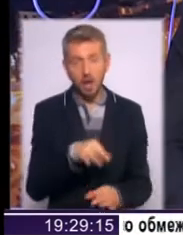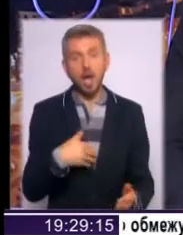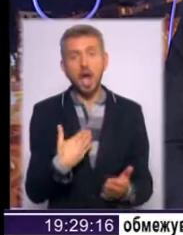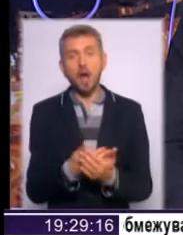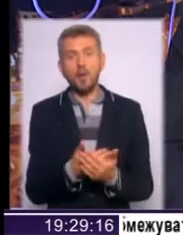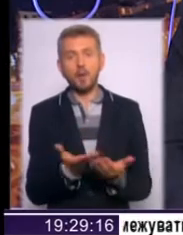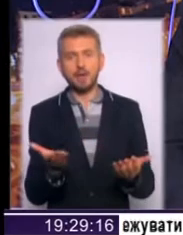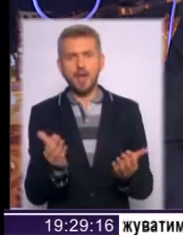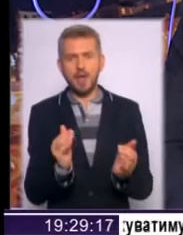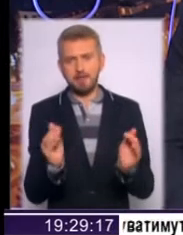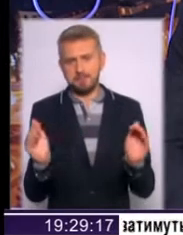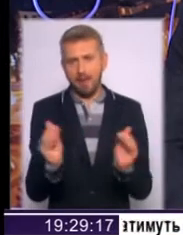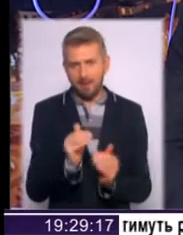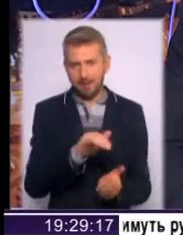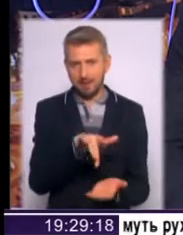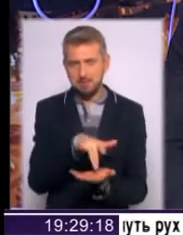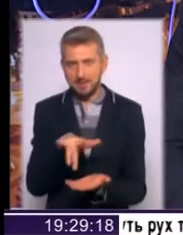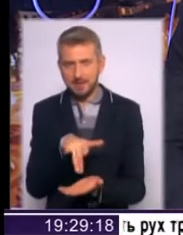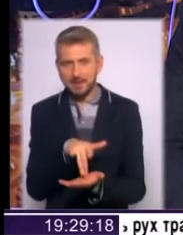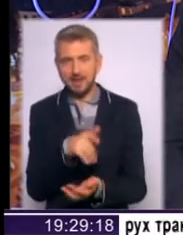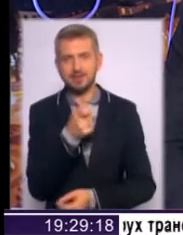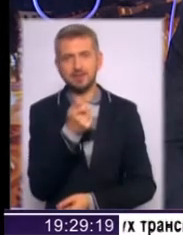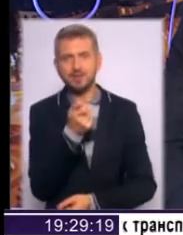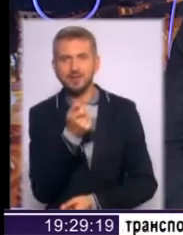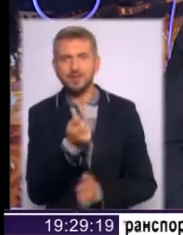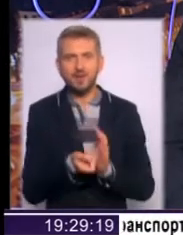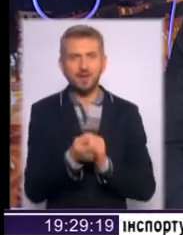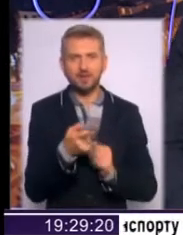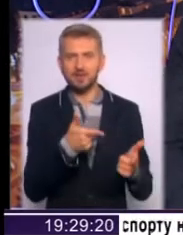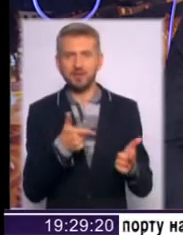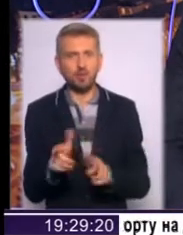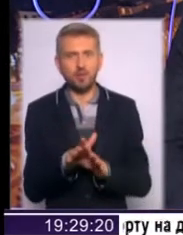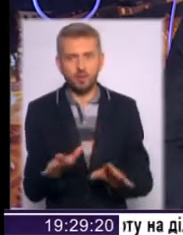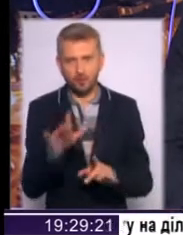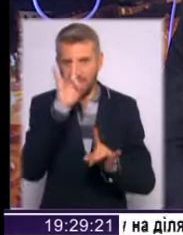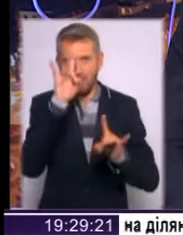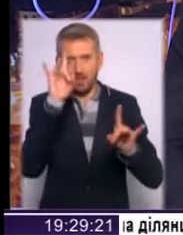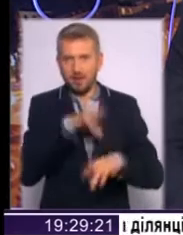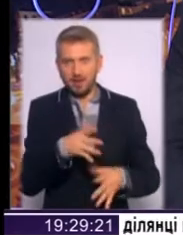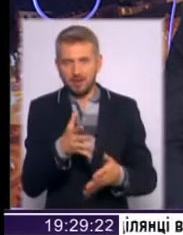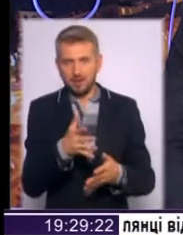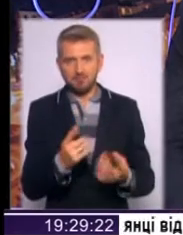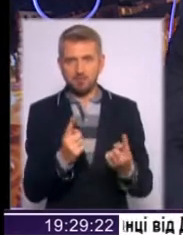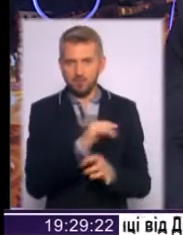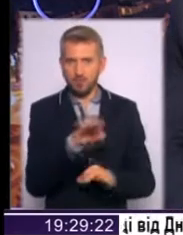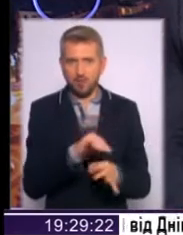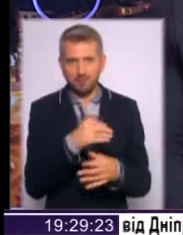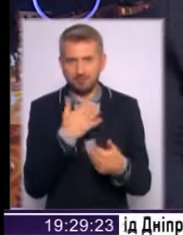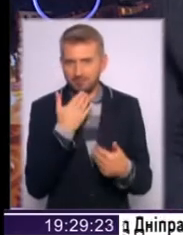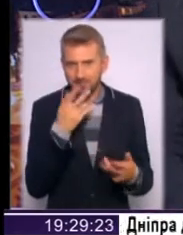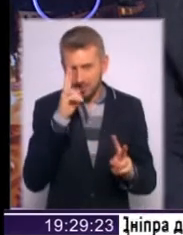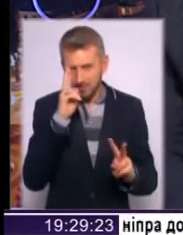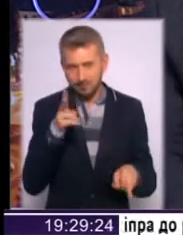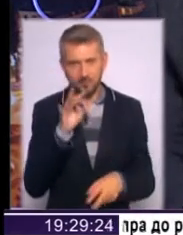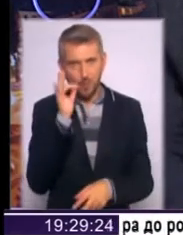маленькі населені пункти насправді трохи виявилися не готові реалізовувати такі масштабні проекти. І тому вони, ну поки